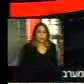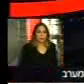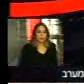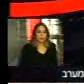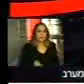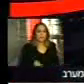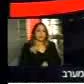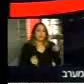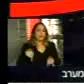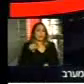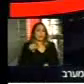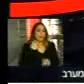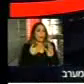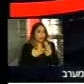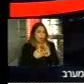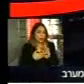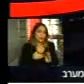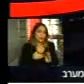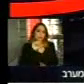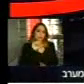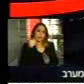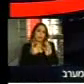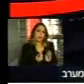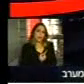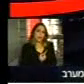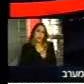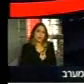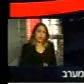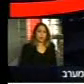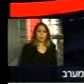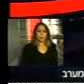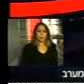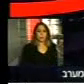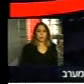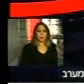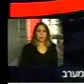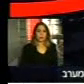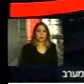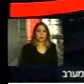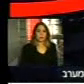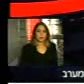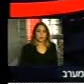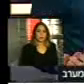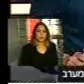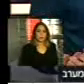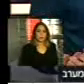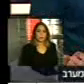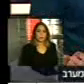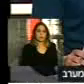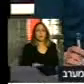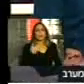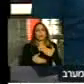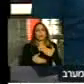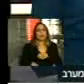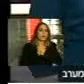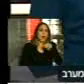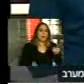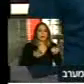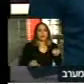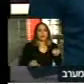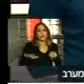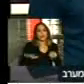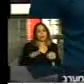מבקרים אותם, בואו תבדקו בציציתכם, כפי שנאמר. זה בקליפת גוז נדמה יחסי הערב והמזרח התיכון כולו. דוקטור